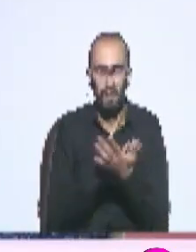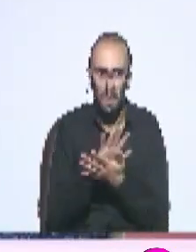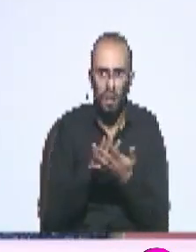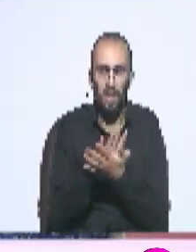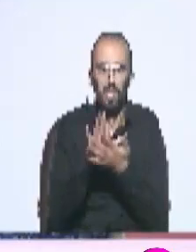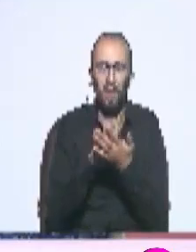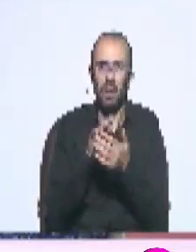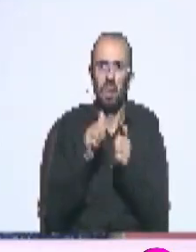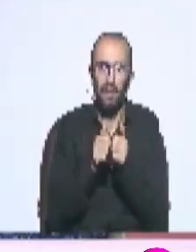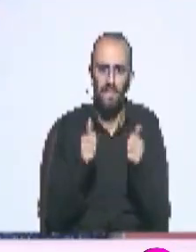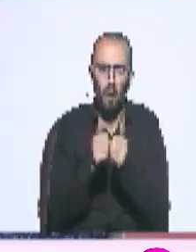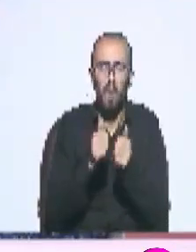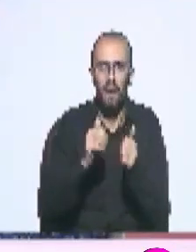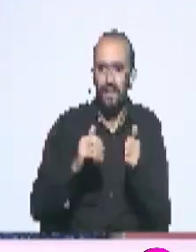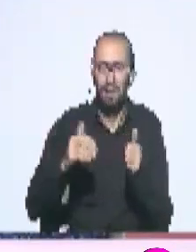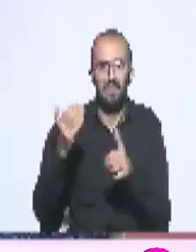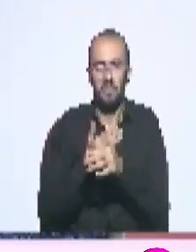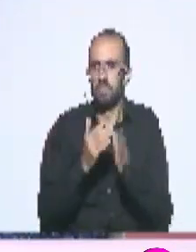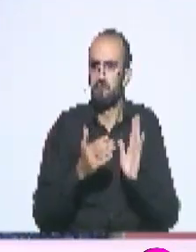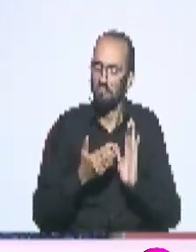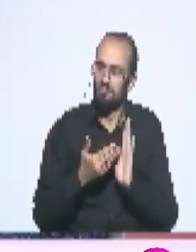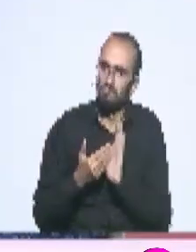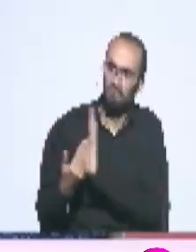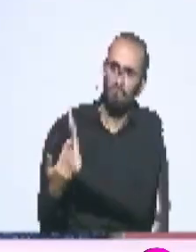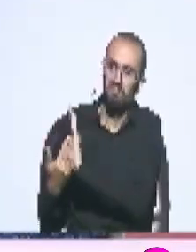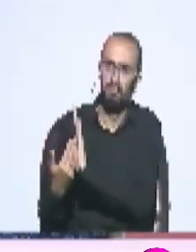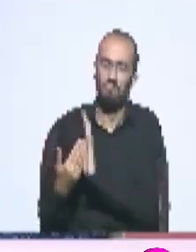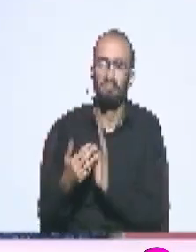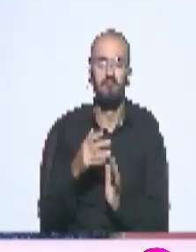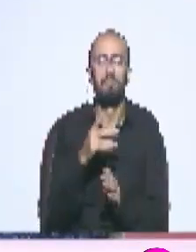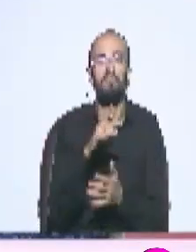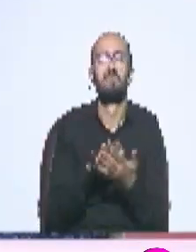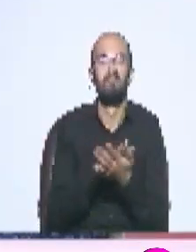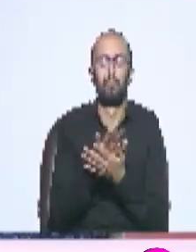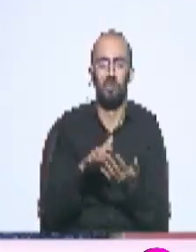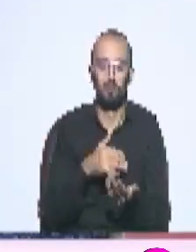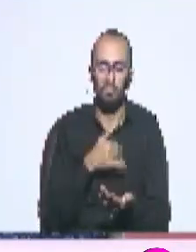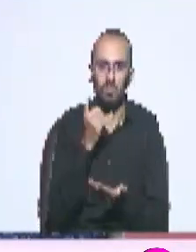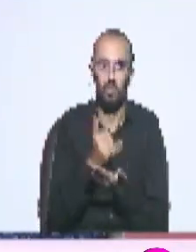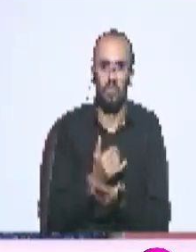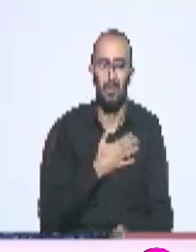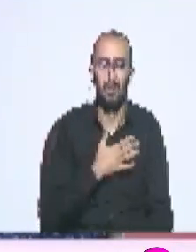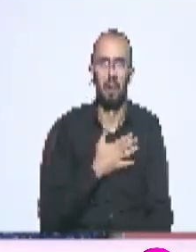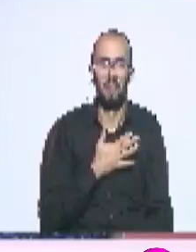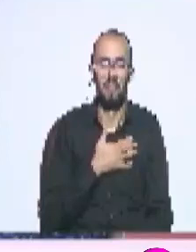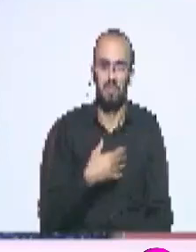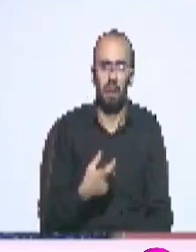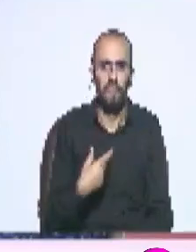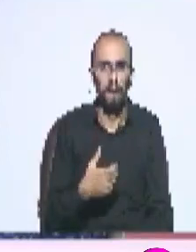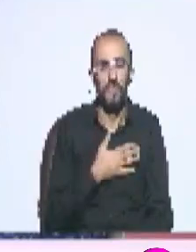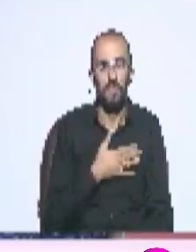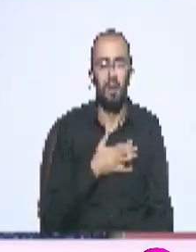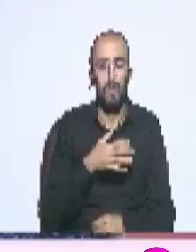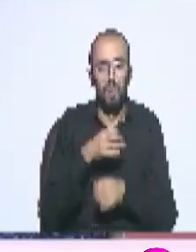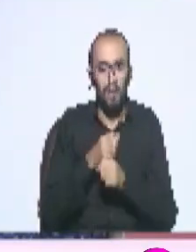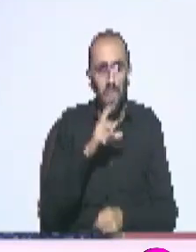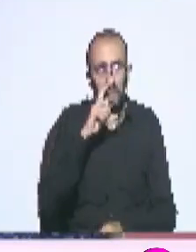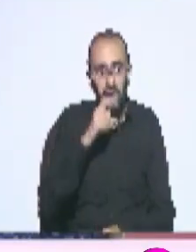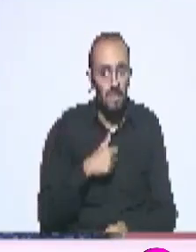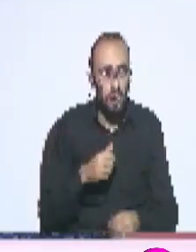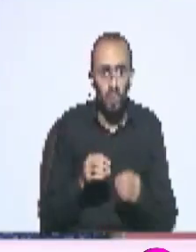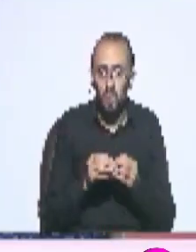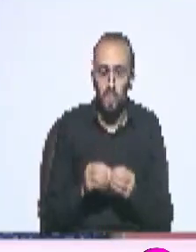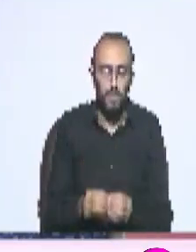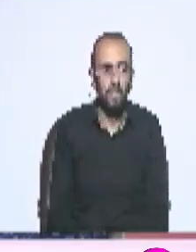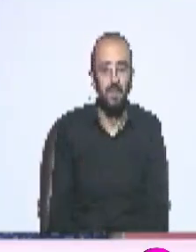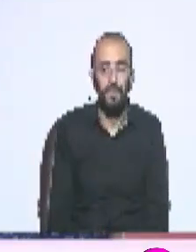الاهل او هم ك كانوا السبب لا خلاص بناخد مسؤوليه الموضوع بنشتغل احنا عليها الثقه بالنفس حاجه من الحاجات